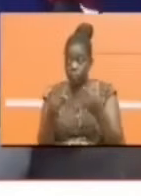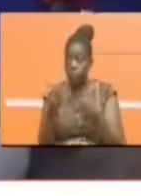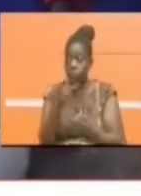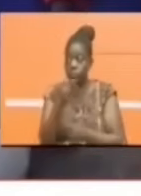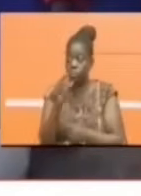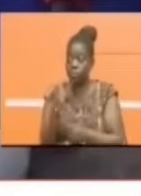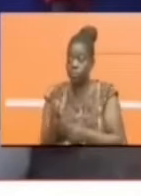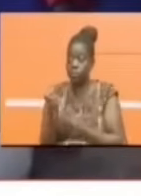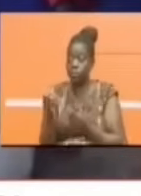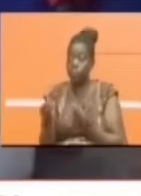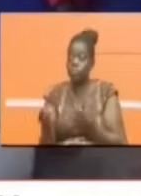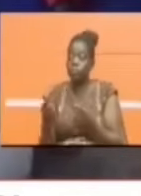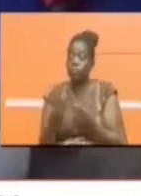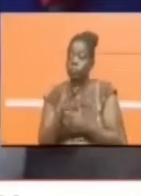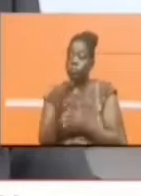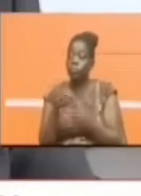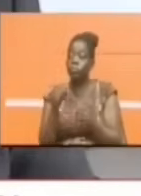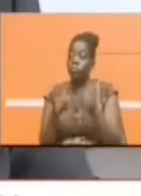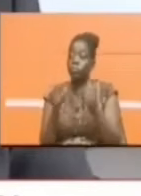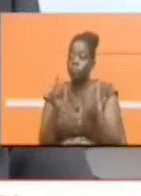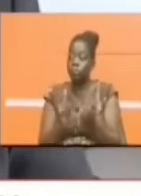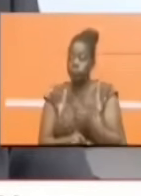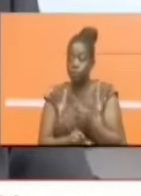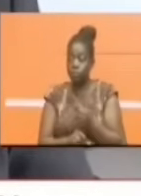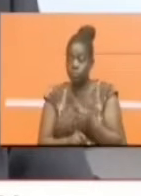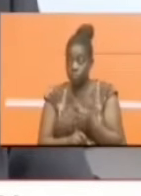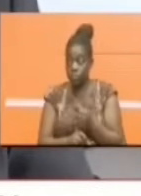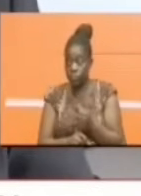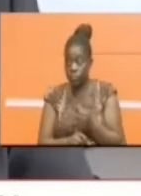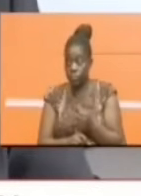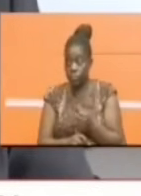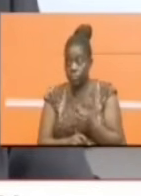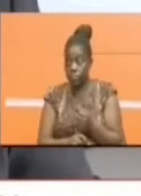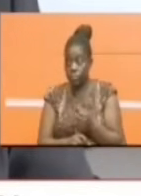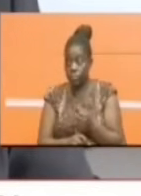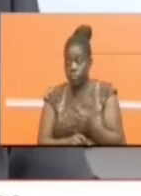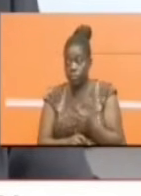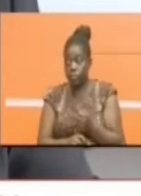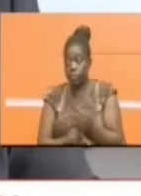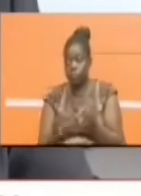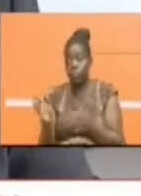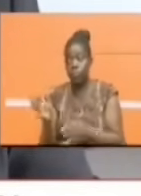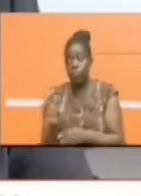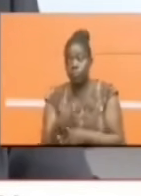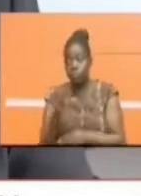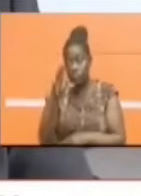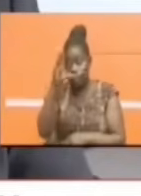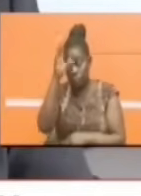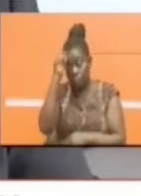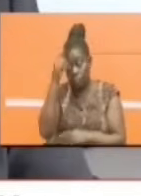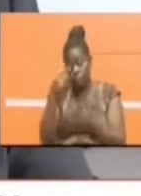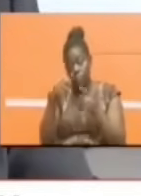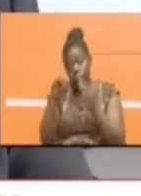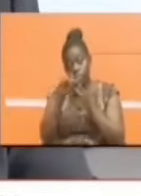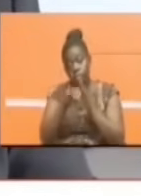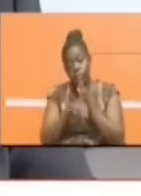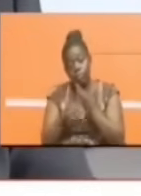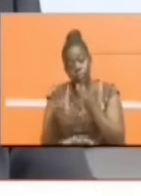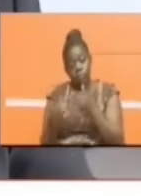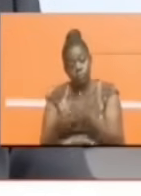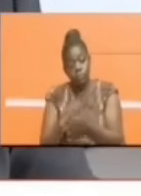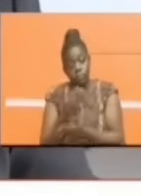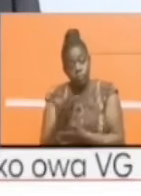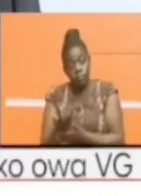20 ku bubonero bonna bye bafuna. Ministry ya Education yatandika curriculum empya